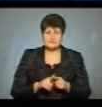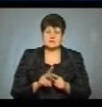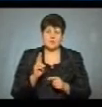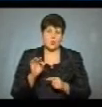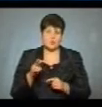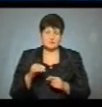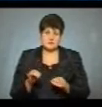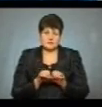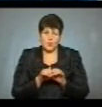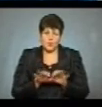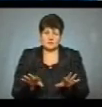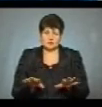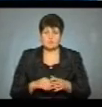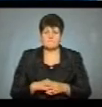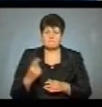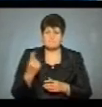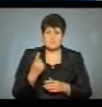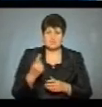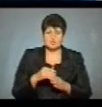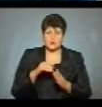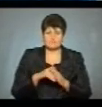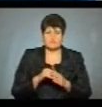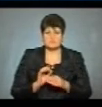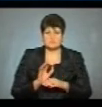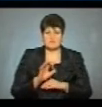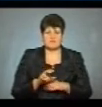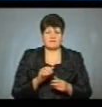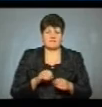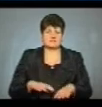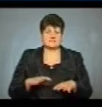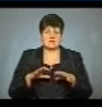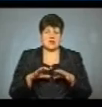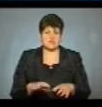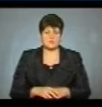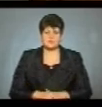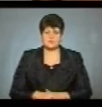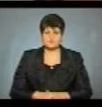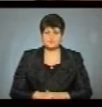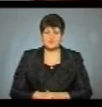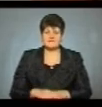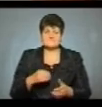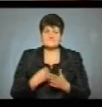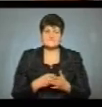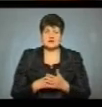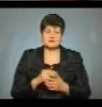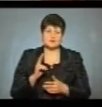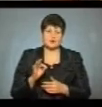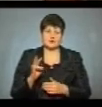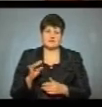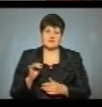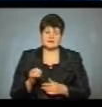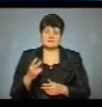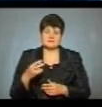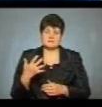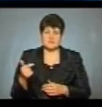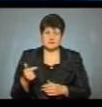розійдуться по колекціях. Перший конверт полетить в Австралію. Сергій Ткачов каже, що вартість конверта і марки 25